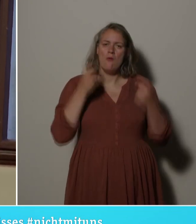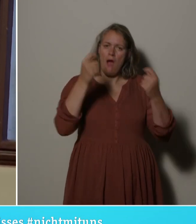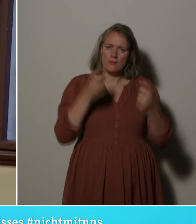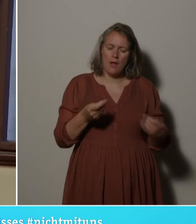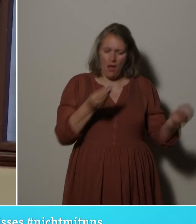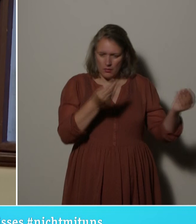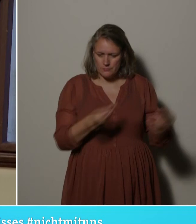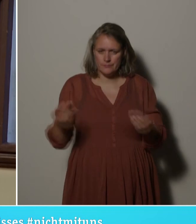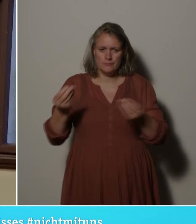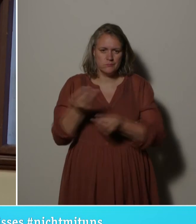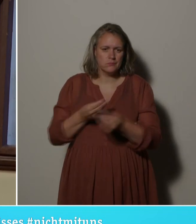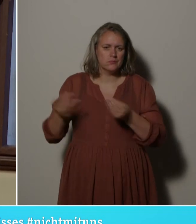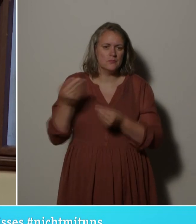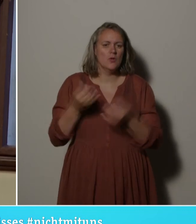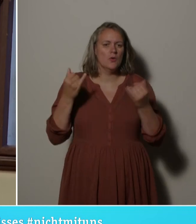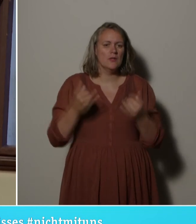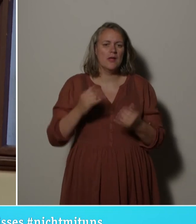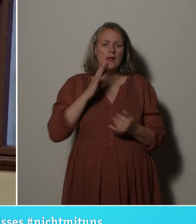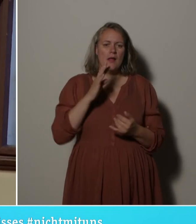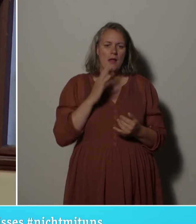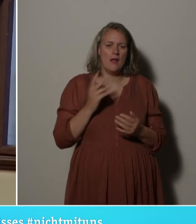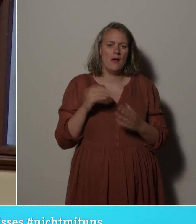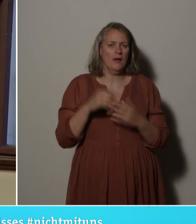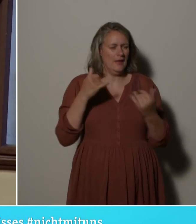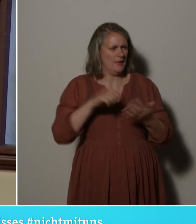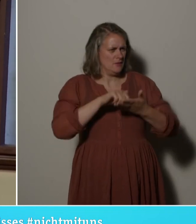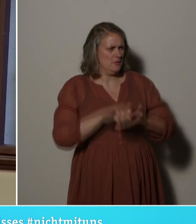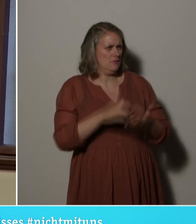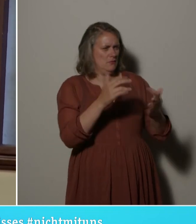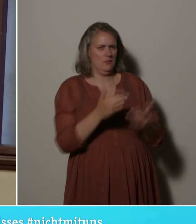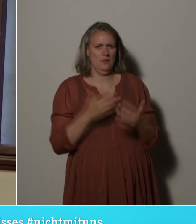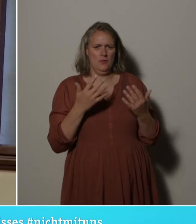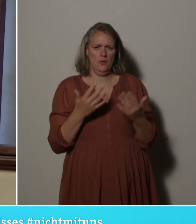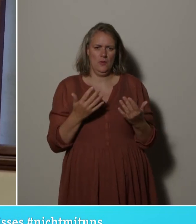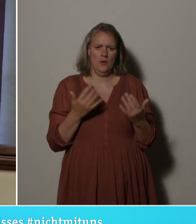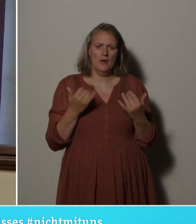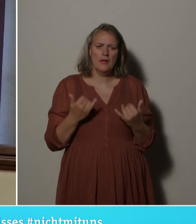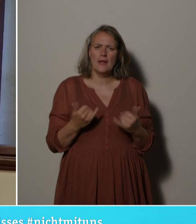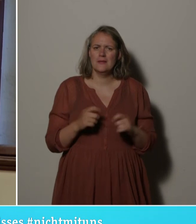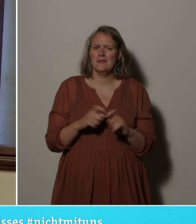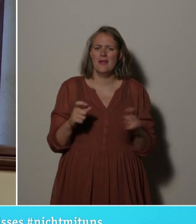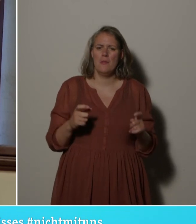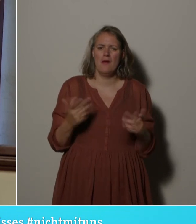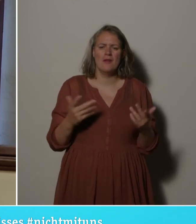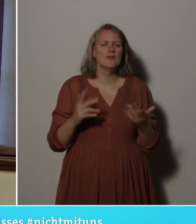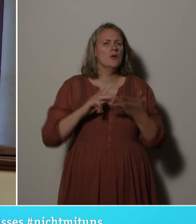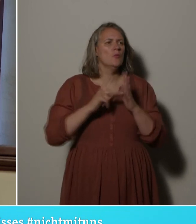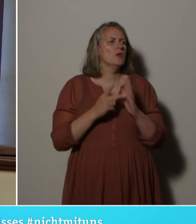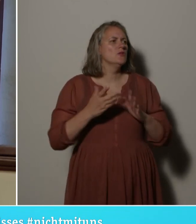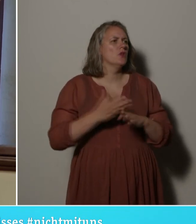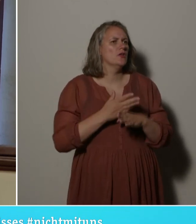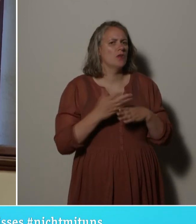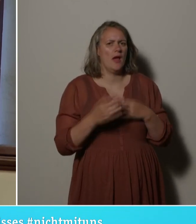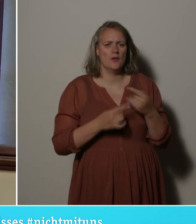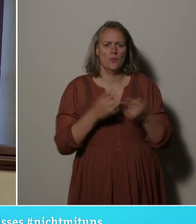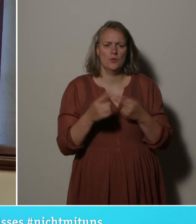ist, bei dem man jetzt bei der Wortmeldung im Nachhinein den Eindruck hat, es geht jetzt hier darum, politische Entscheidungsprozesse,